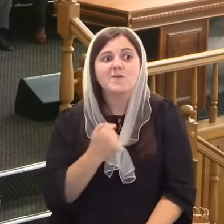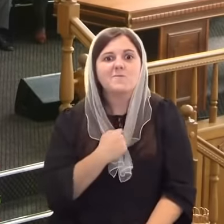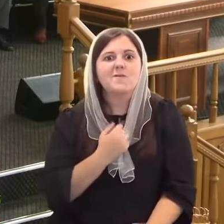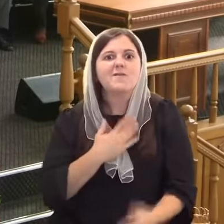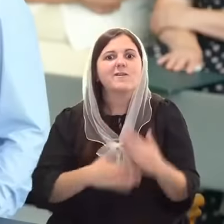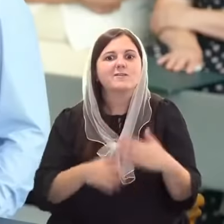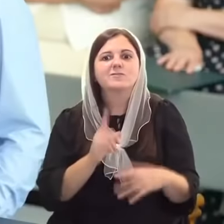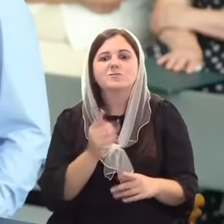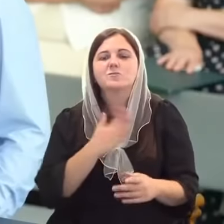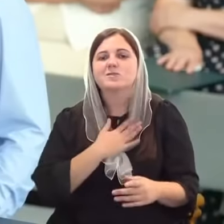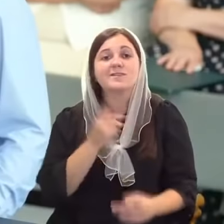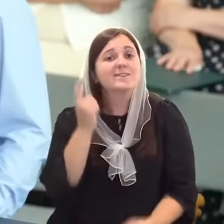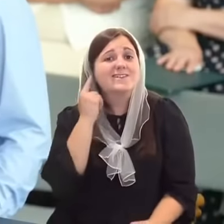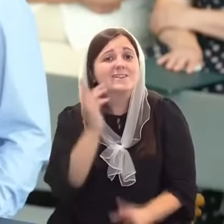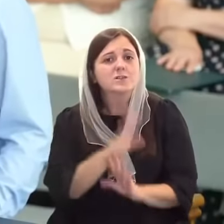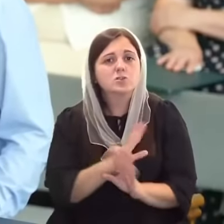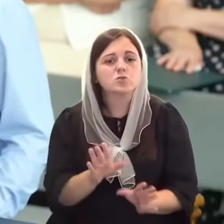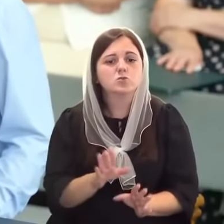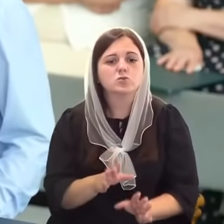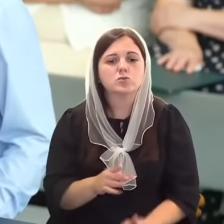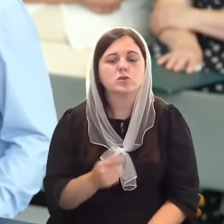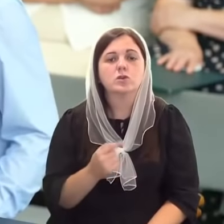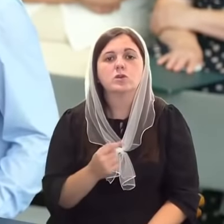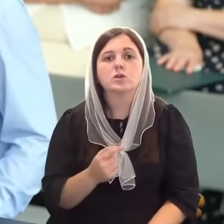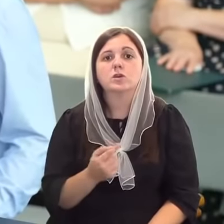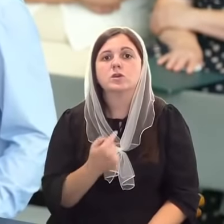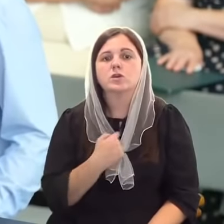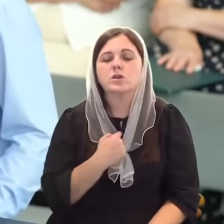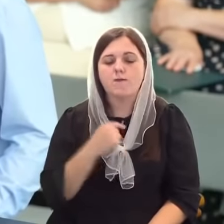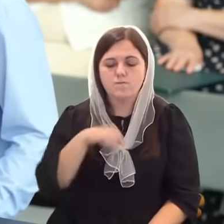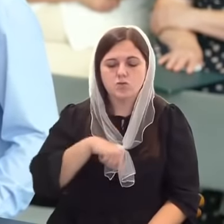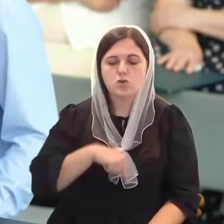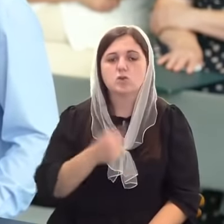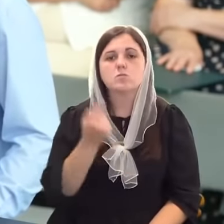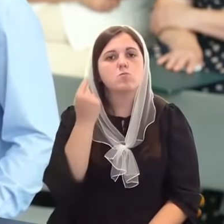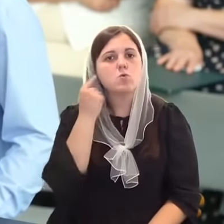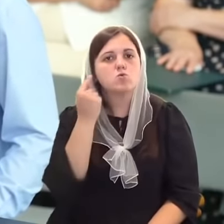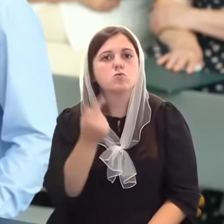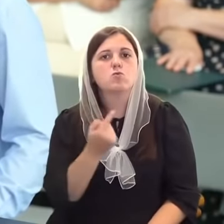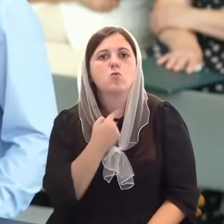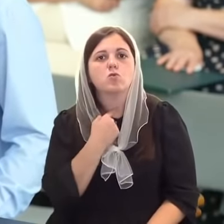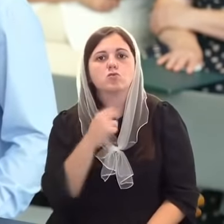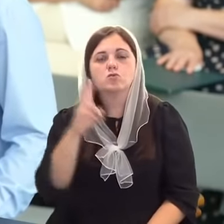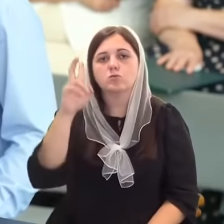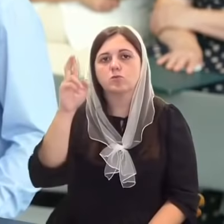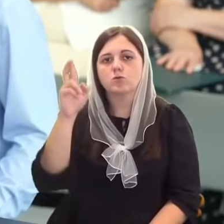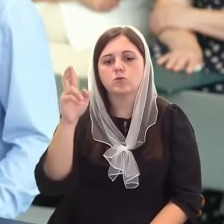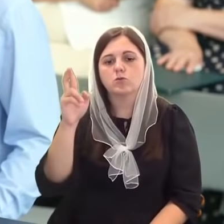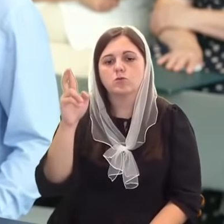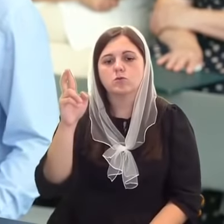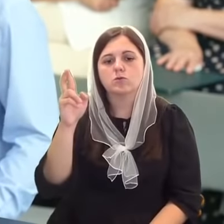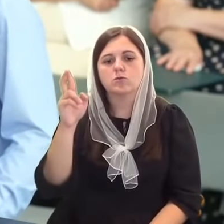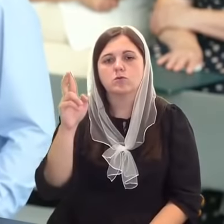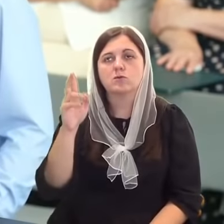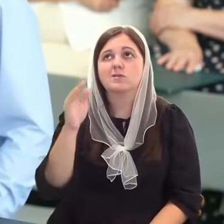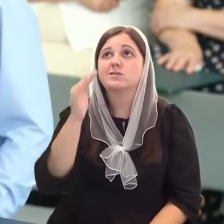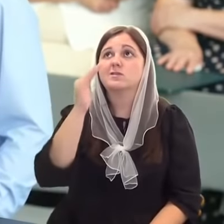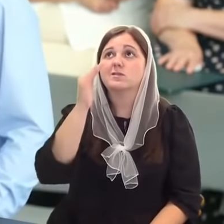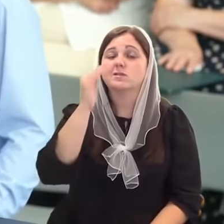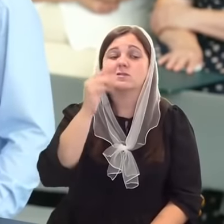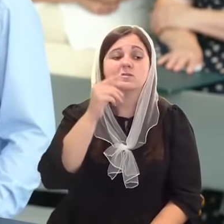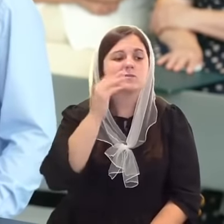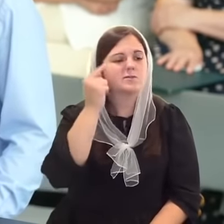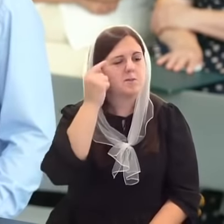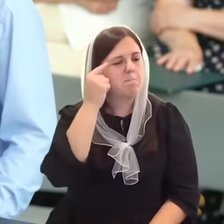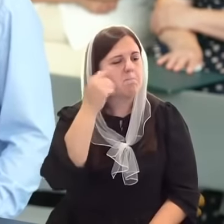сказал внутри себя. И вдруг я услышал внутри себя голос Божий. Готов ли ты, сын мой,